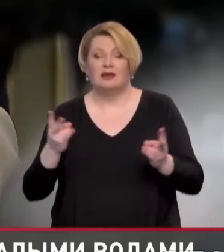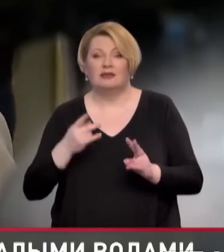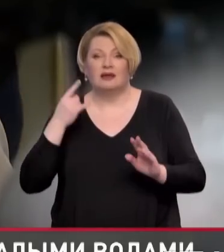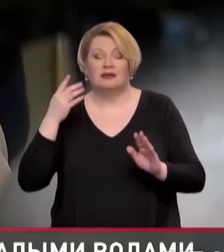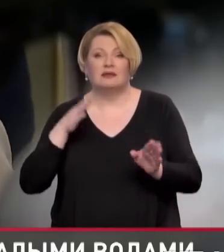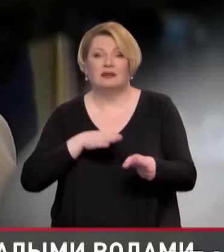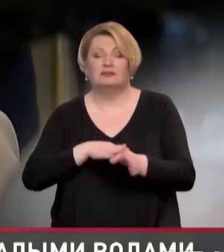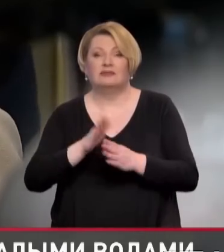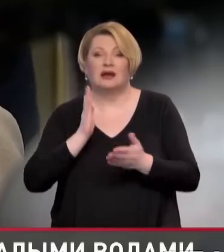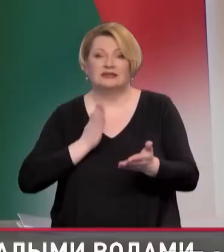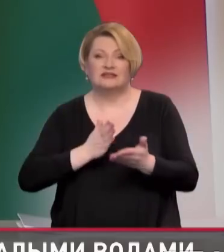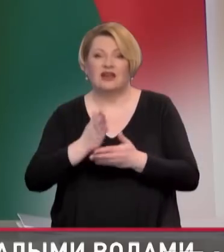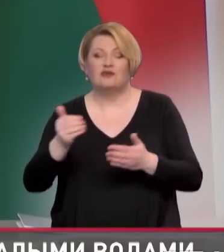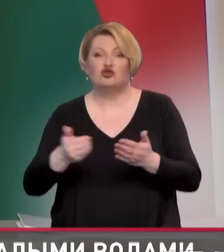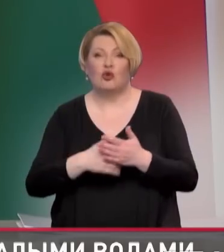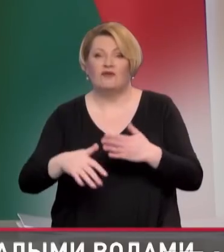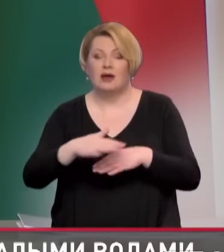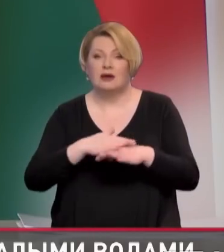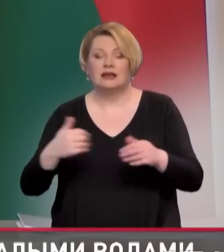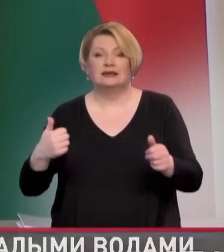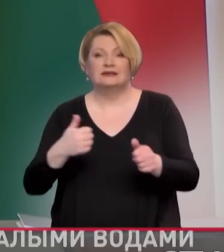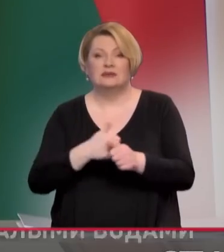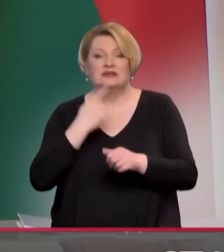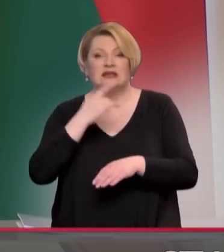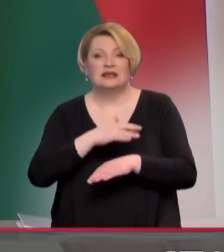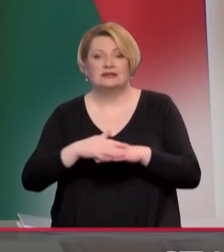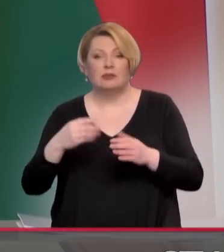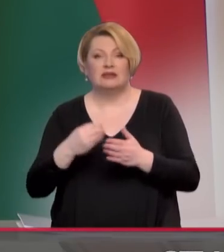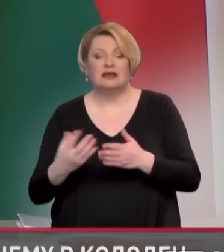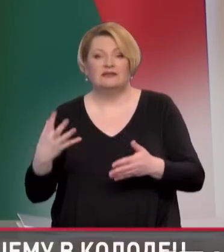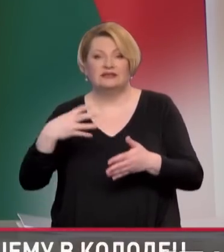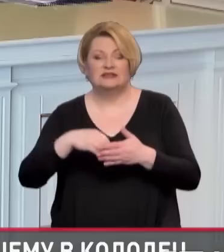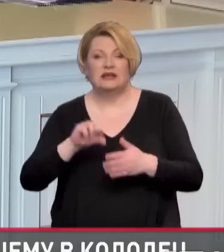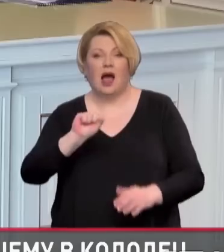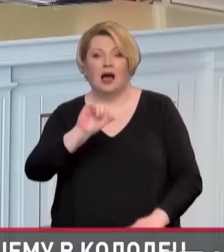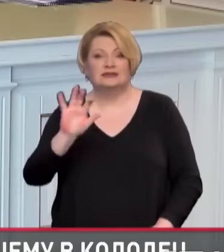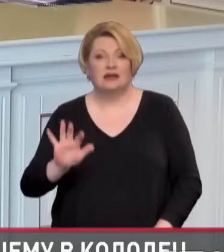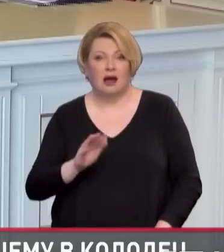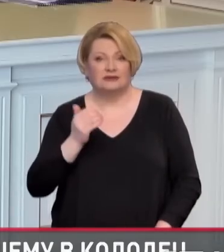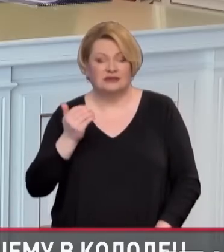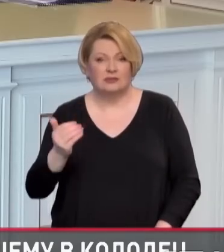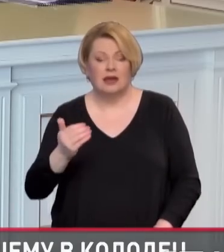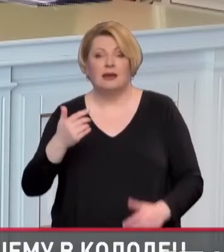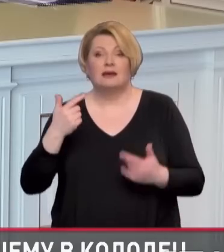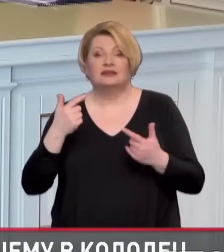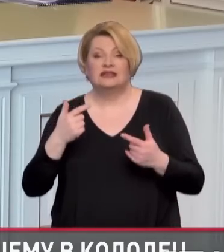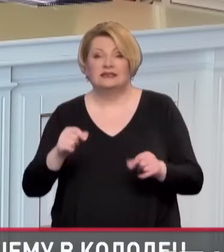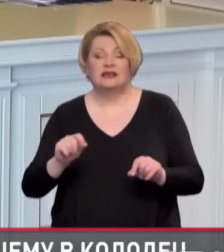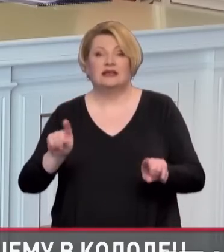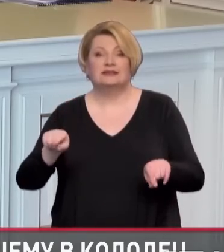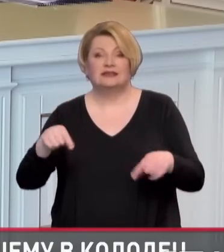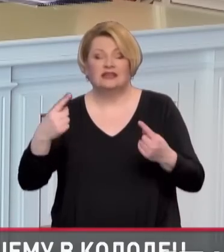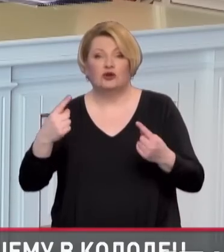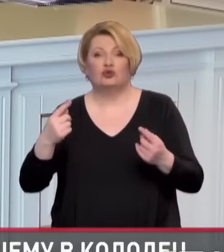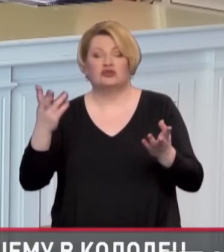новые рынки, заместить западные инвестиции азиатскими. Ну и вообще, если где-то создается